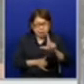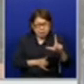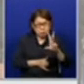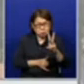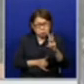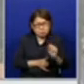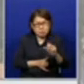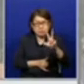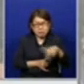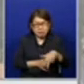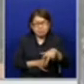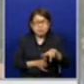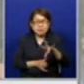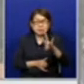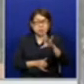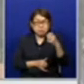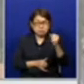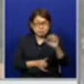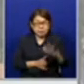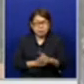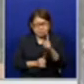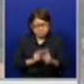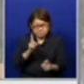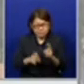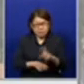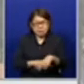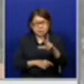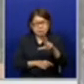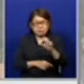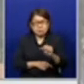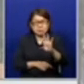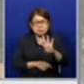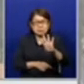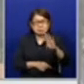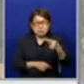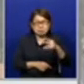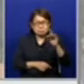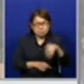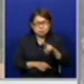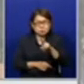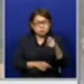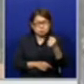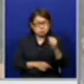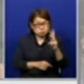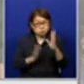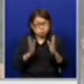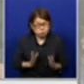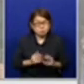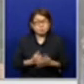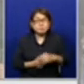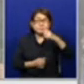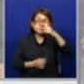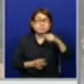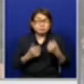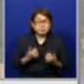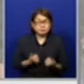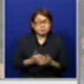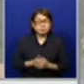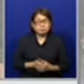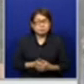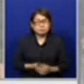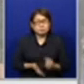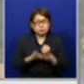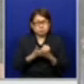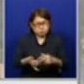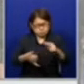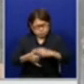5,603,715 เสียชีวิต 348,216 ประเทศไทย เราได้ดูแลโด